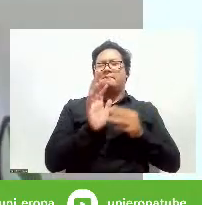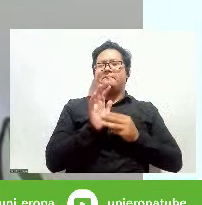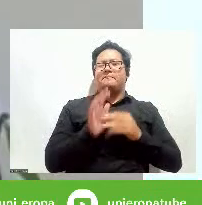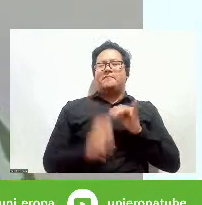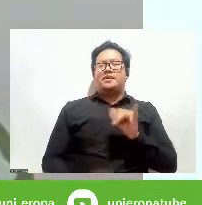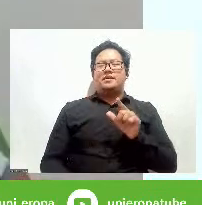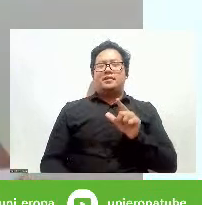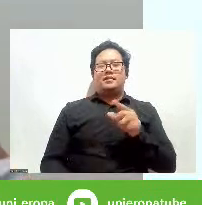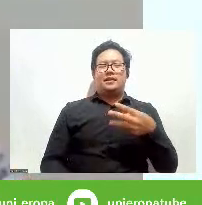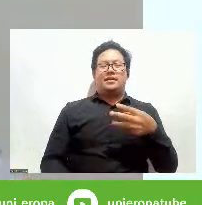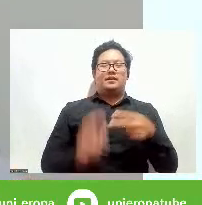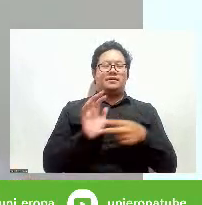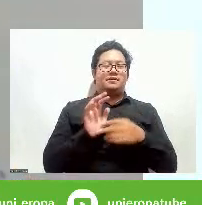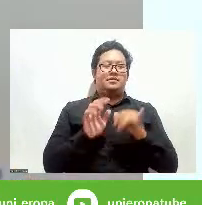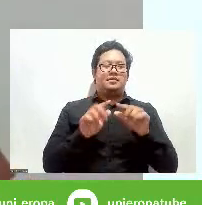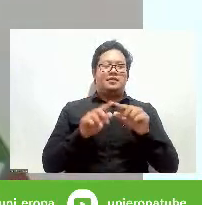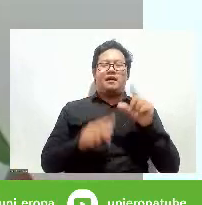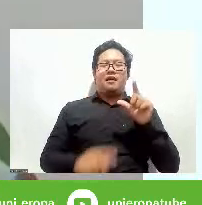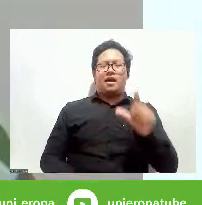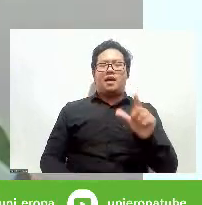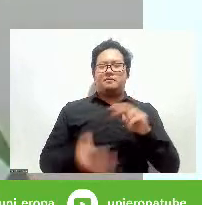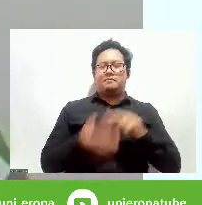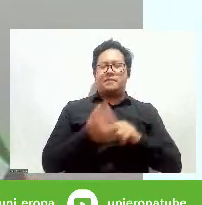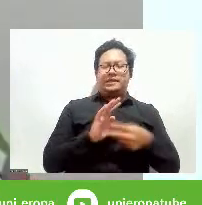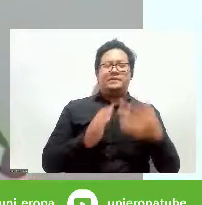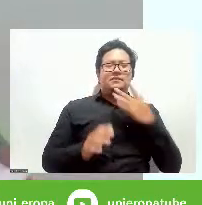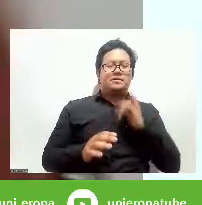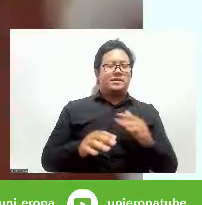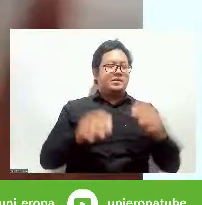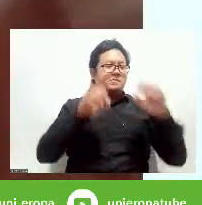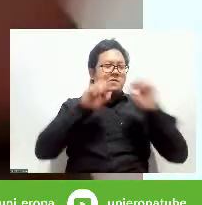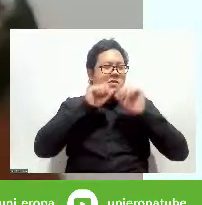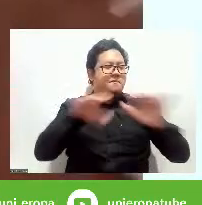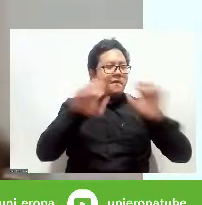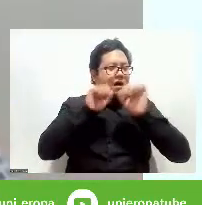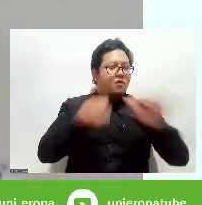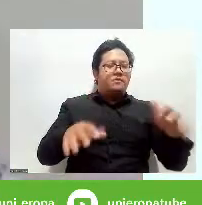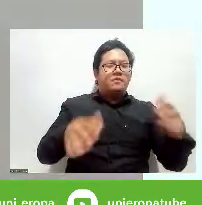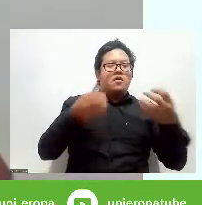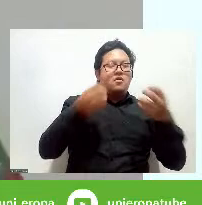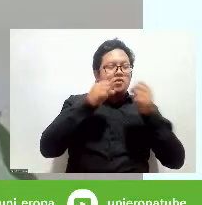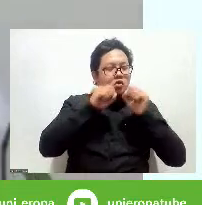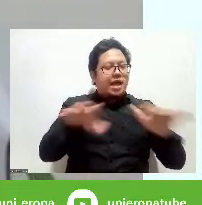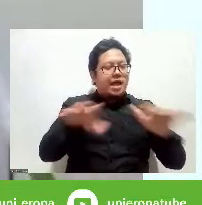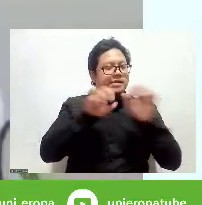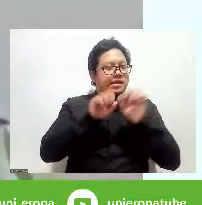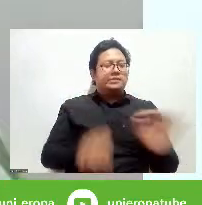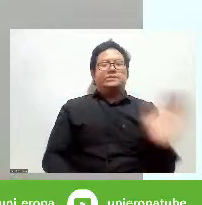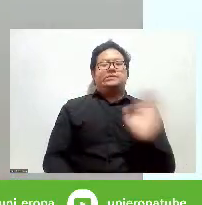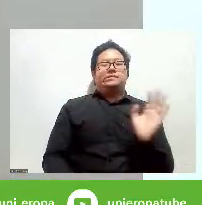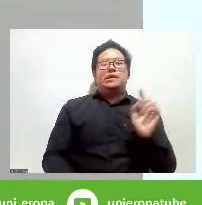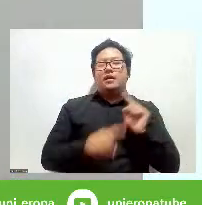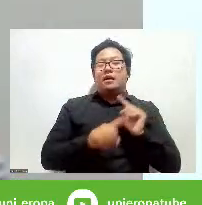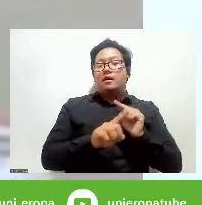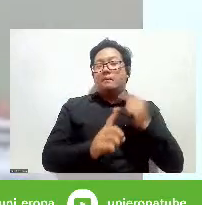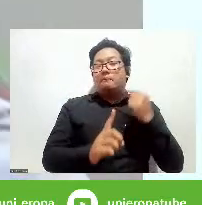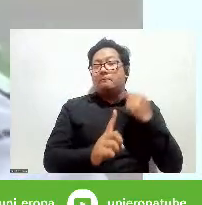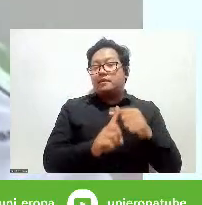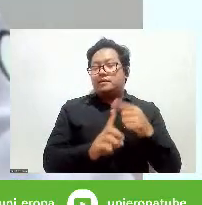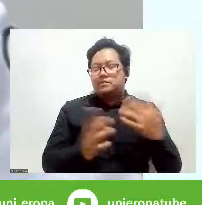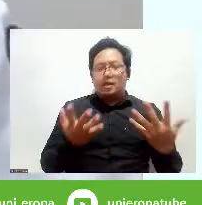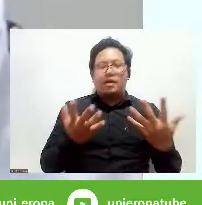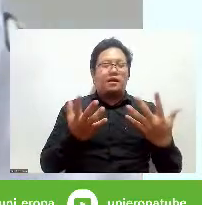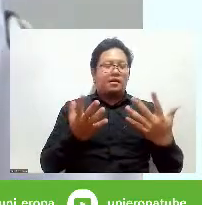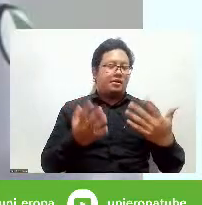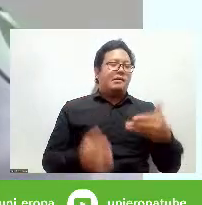menghimbau bersosialisasi tepi bener-bener daun cek di lapangan nah